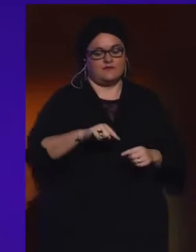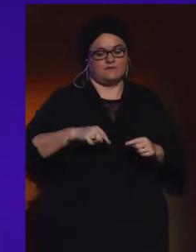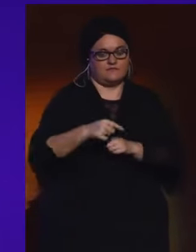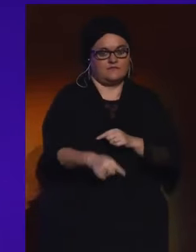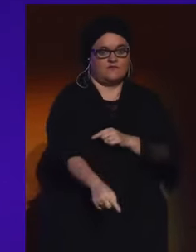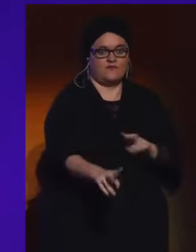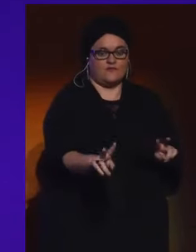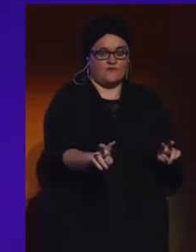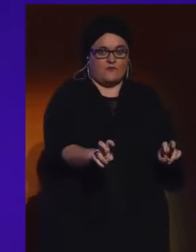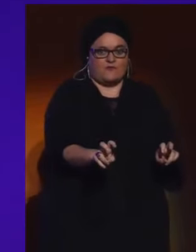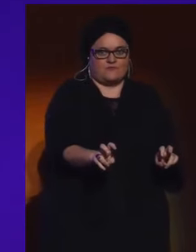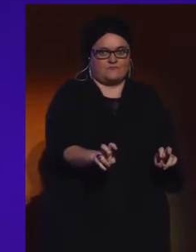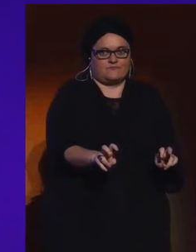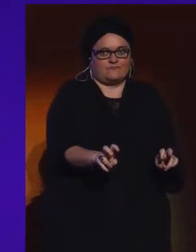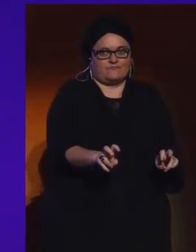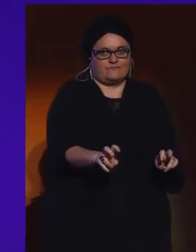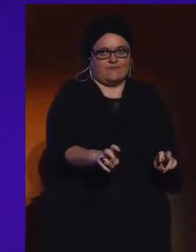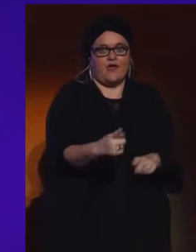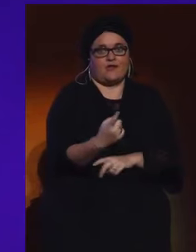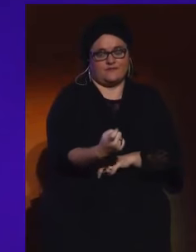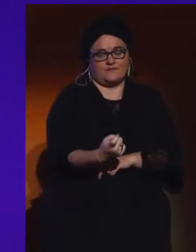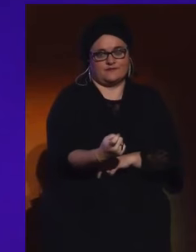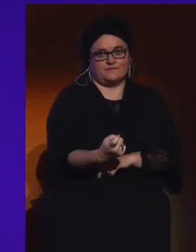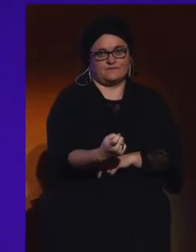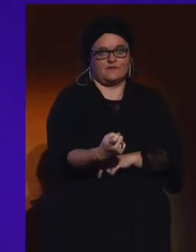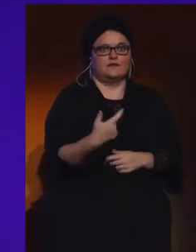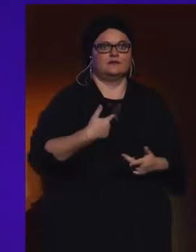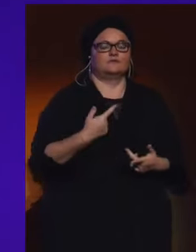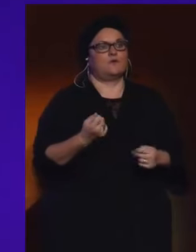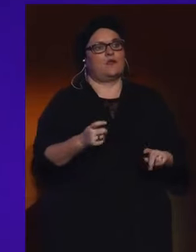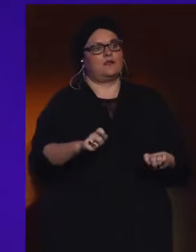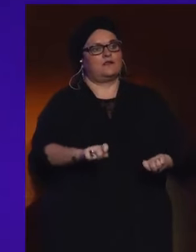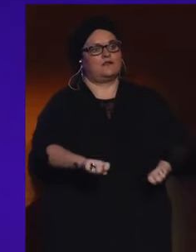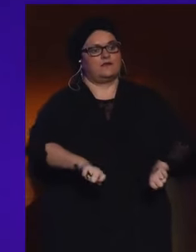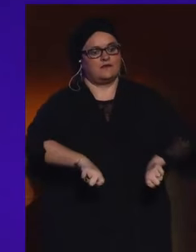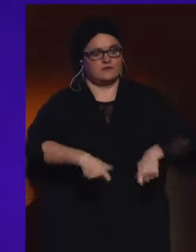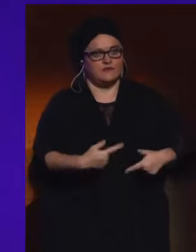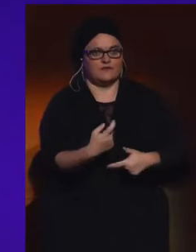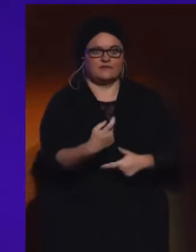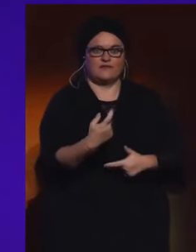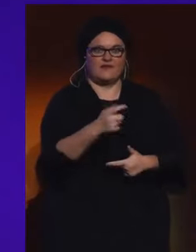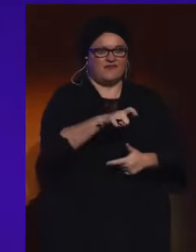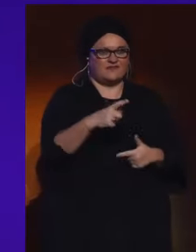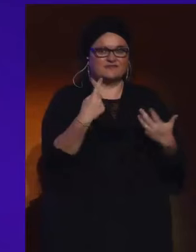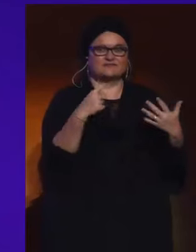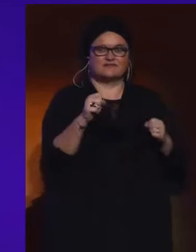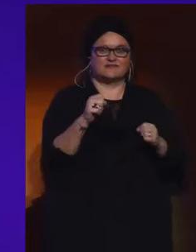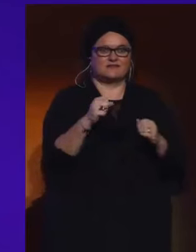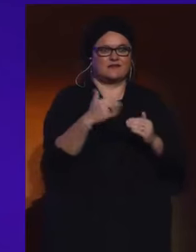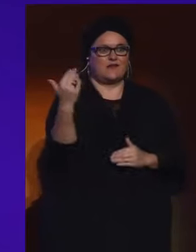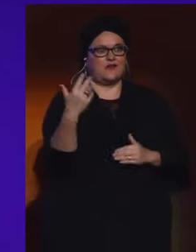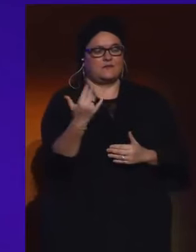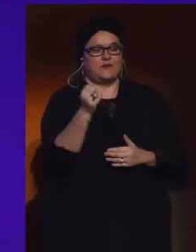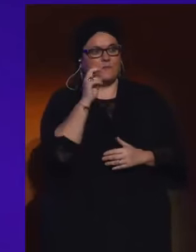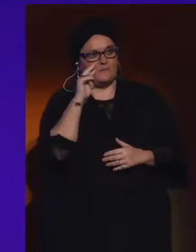berri bat behar da. Hau ez da kuestio biologiko bat. Jende asko dago 60 urtetik gorakoa begirada